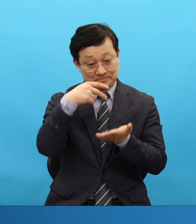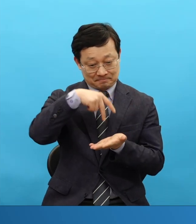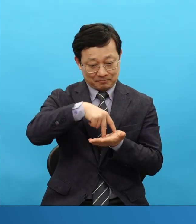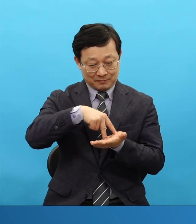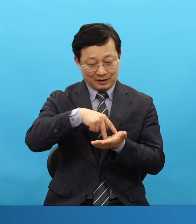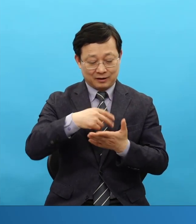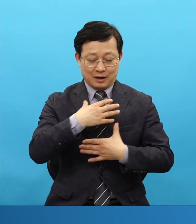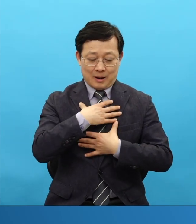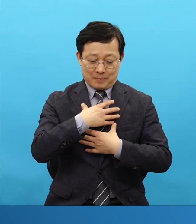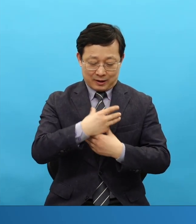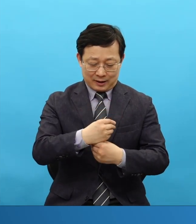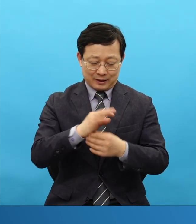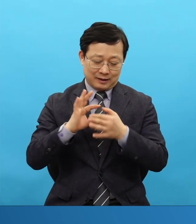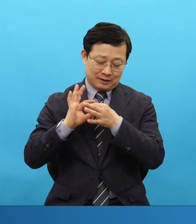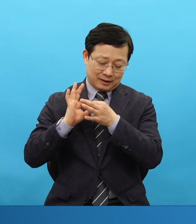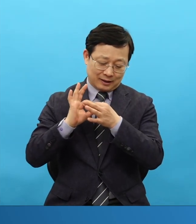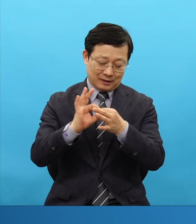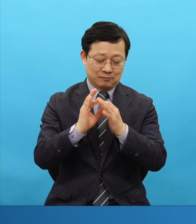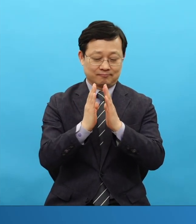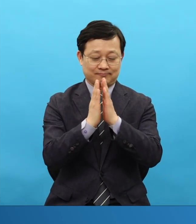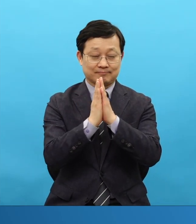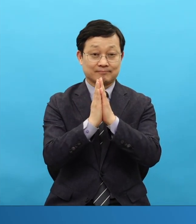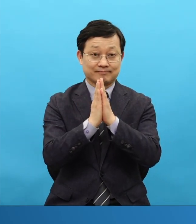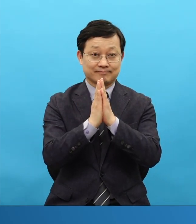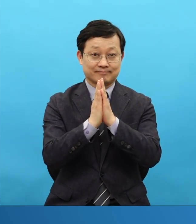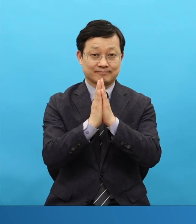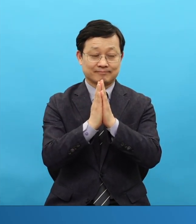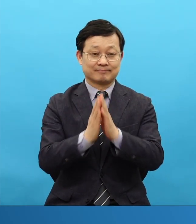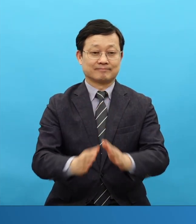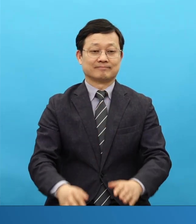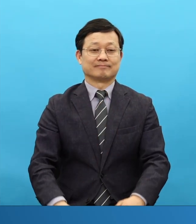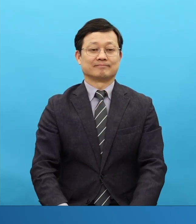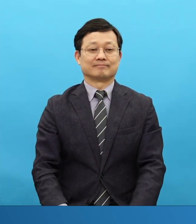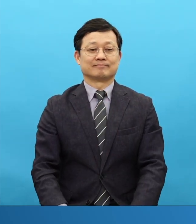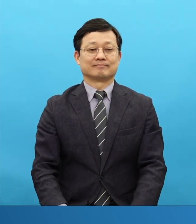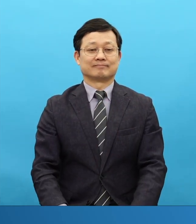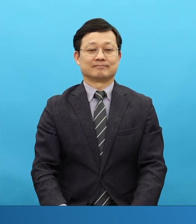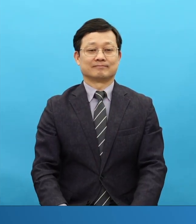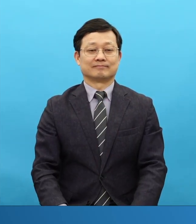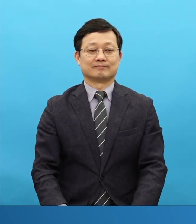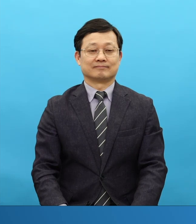you move, continuously pray. 그래서 여러분 건강을 위해서 이제